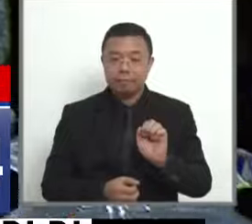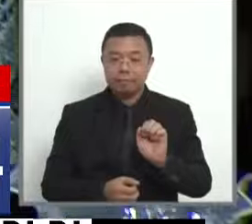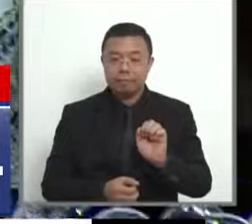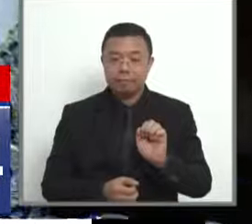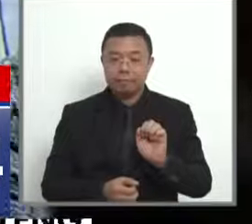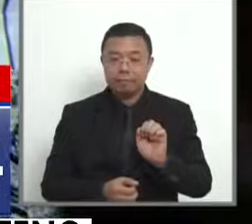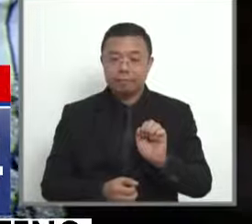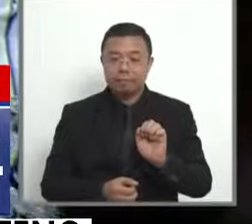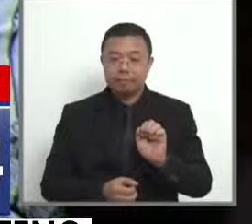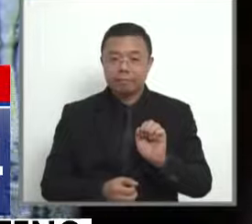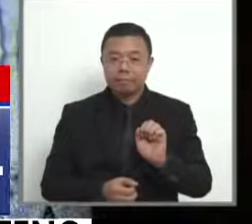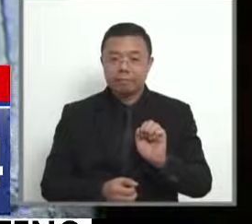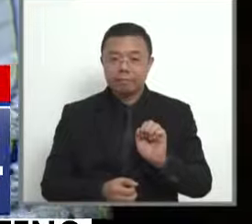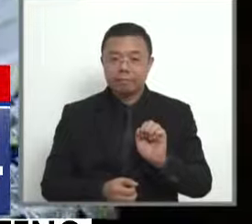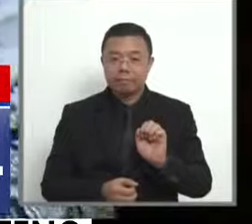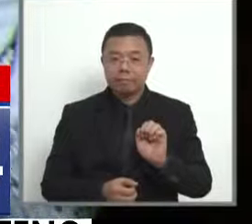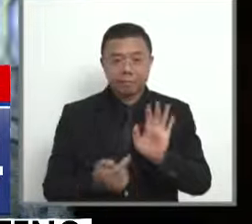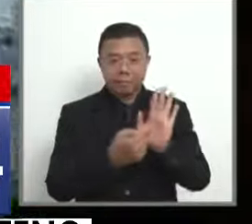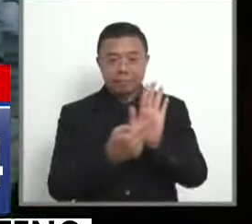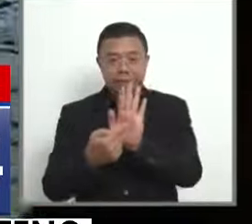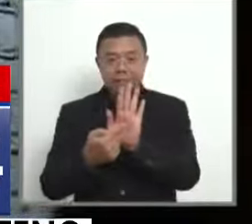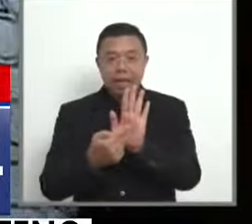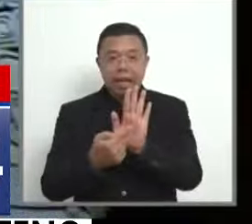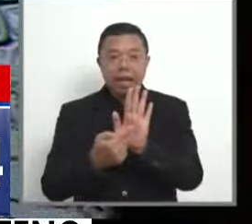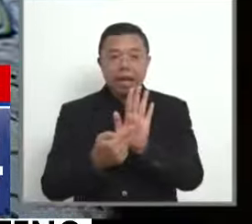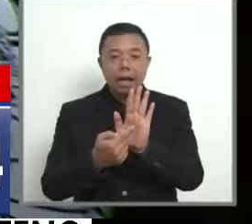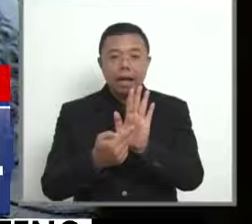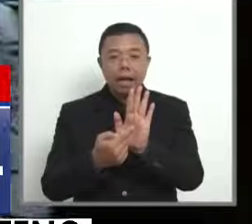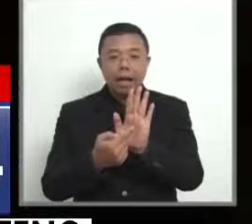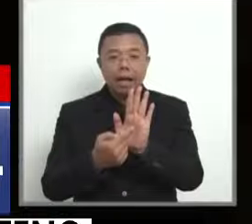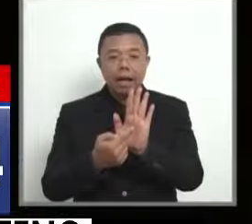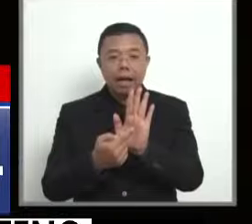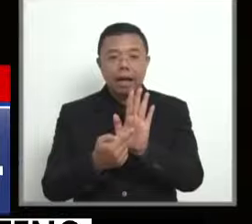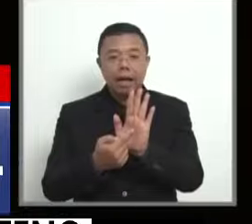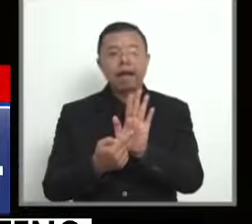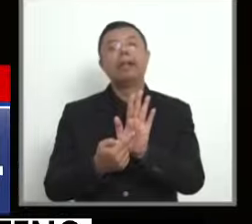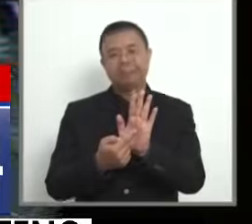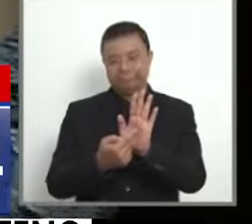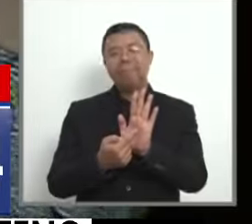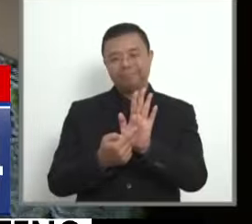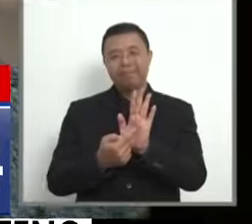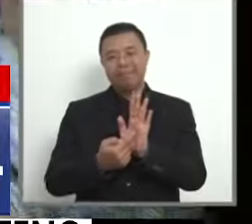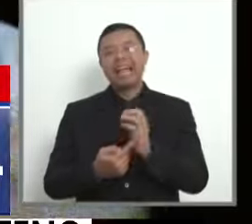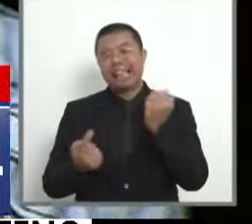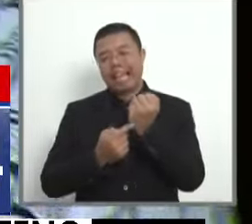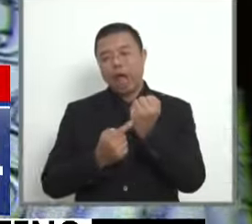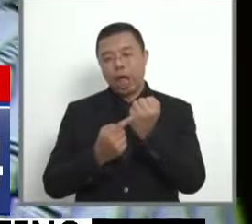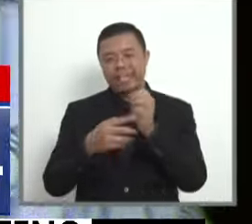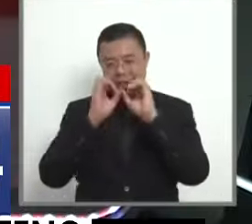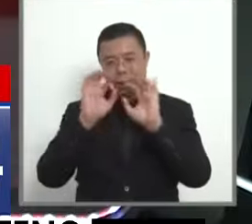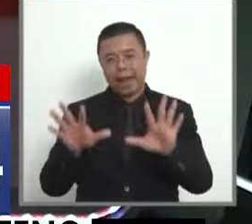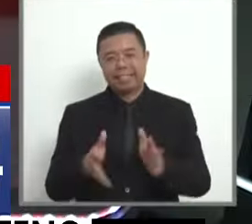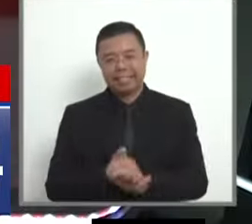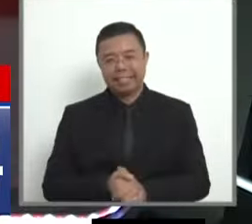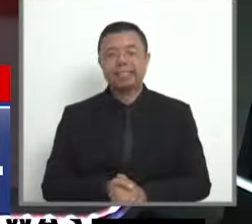dibuka diperlihatkan ke capres dan moderator teknologi informasi